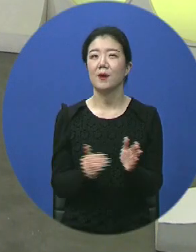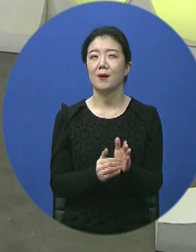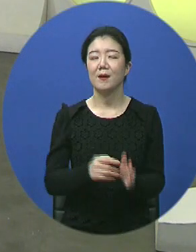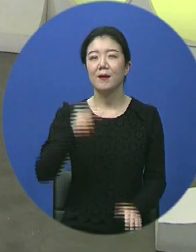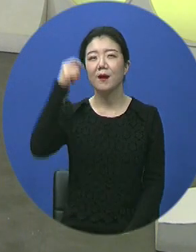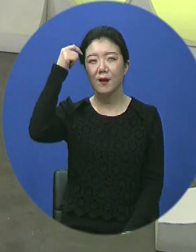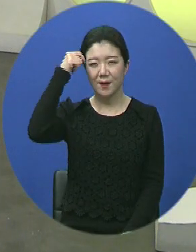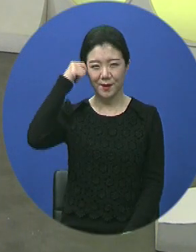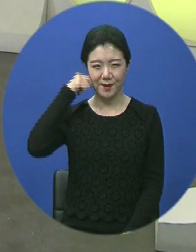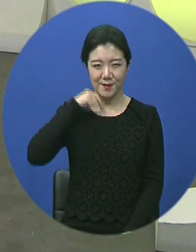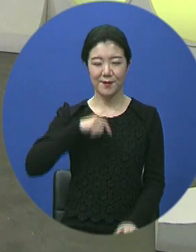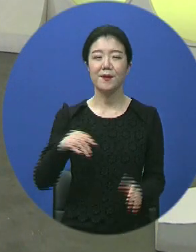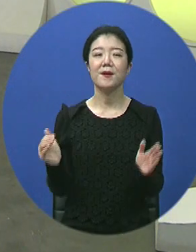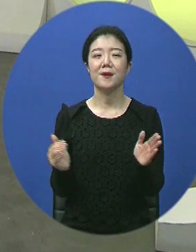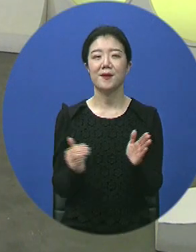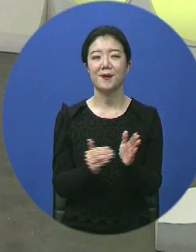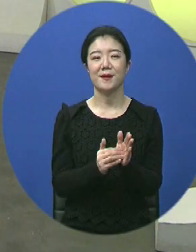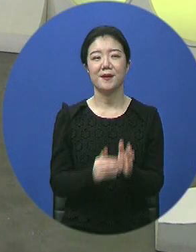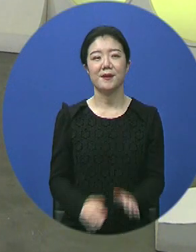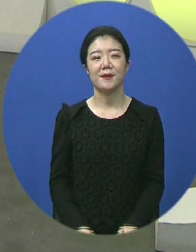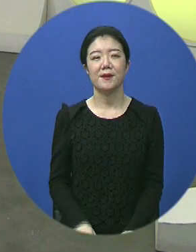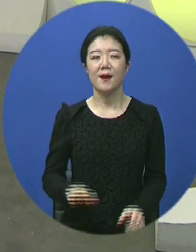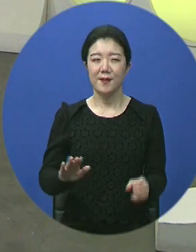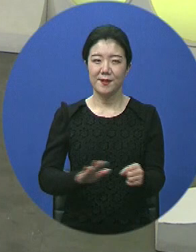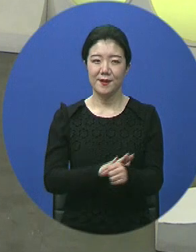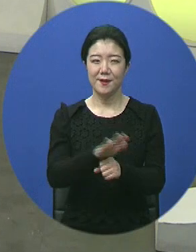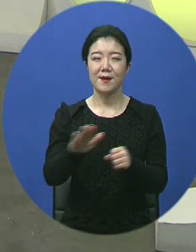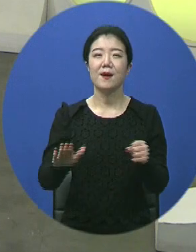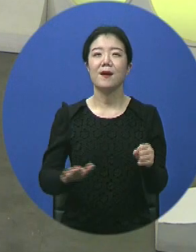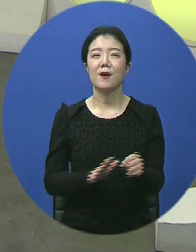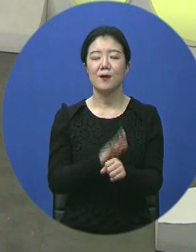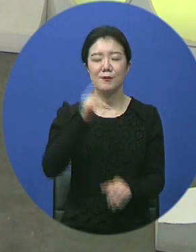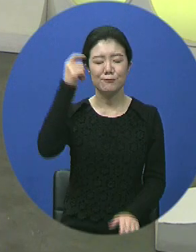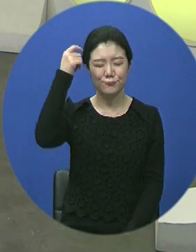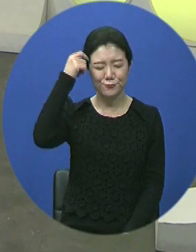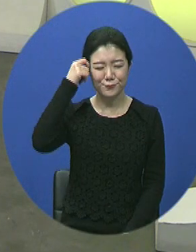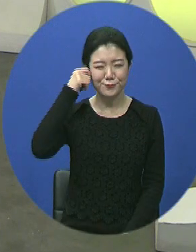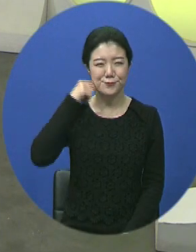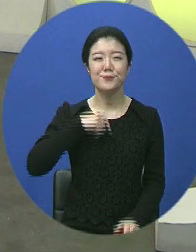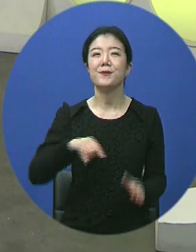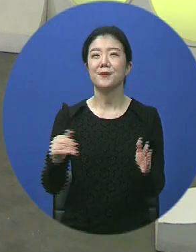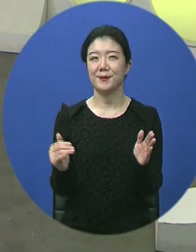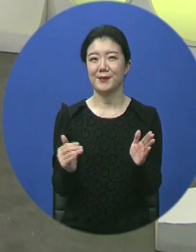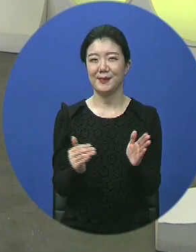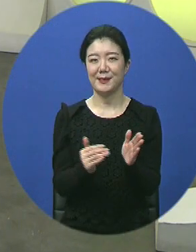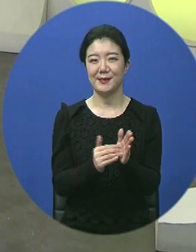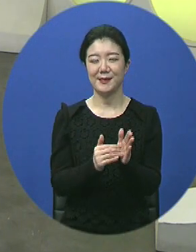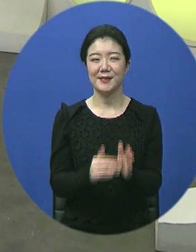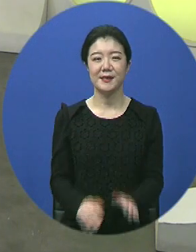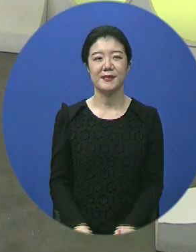느껴보았어, 느껴보았어. 사랑인 걸 느껴보았어.